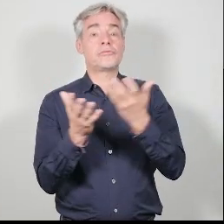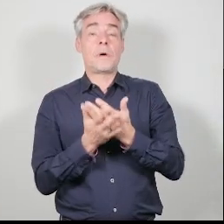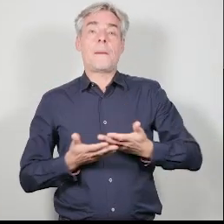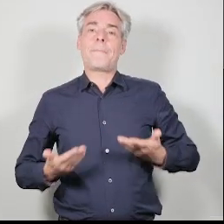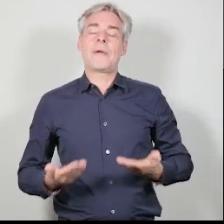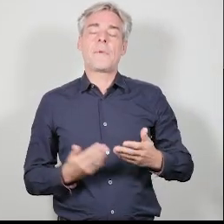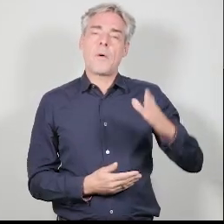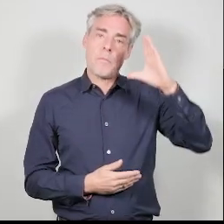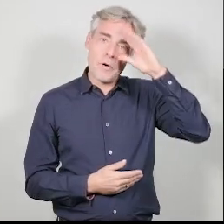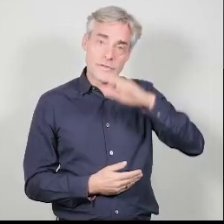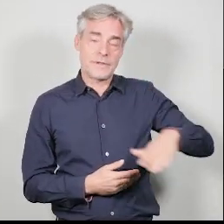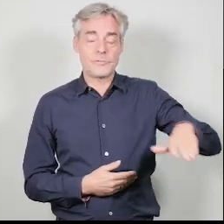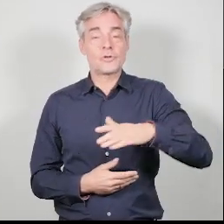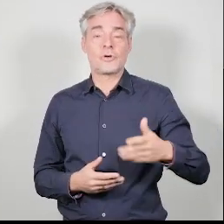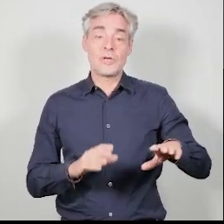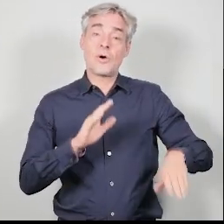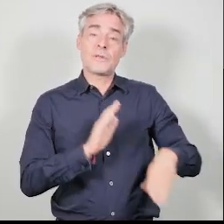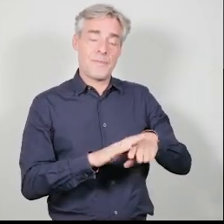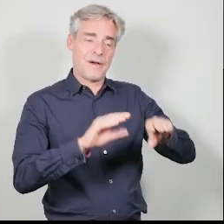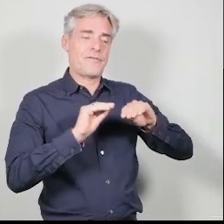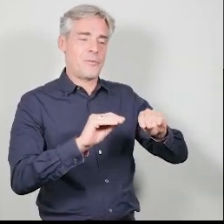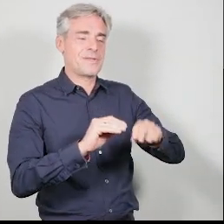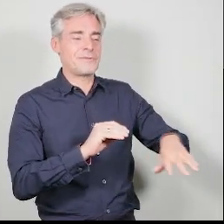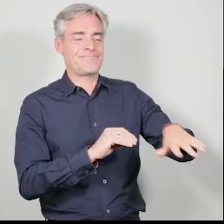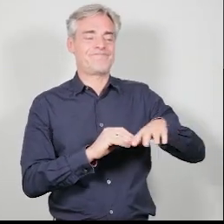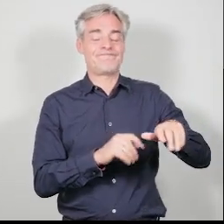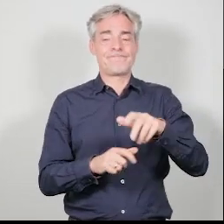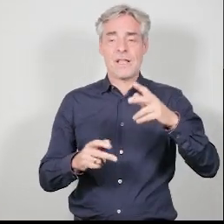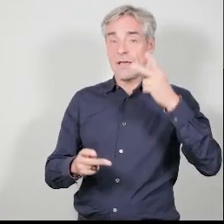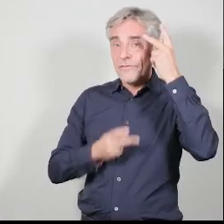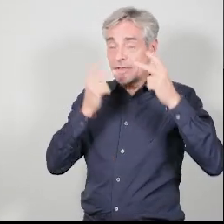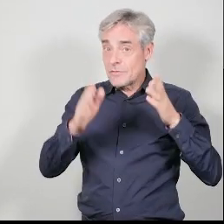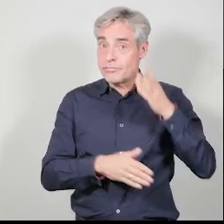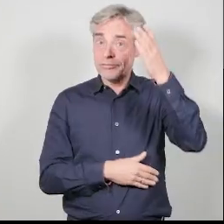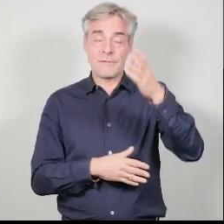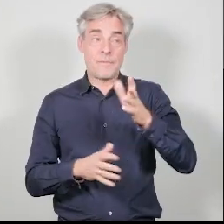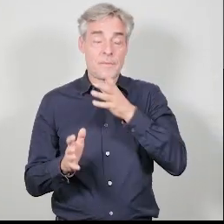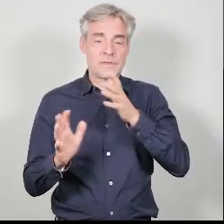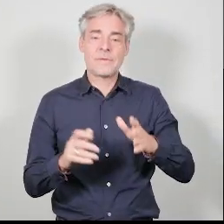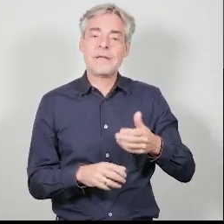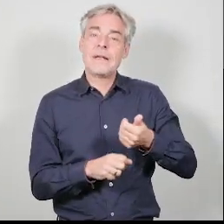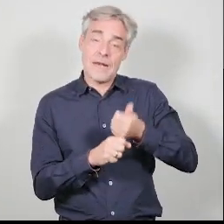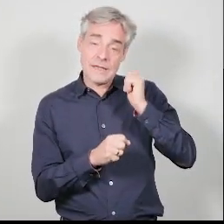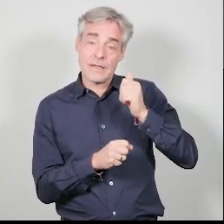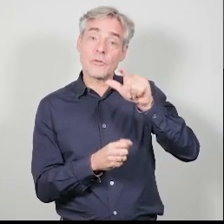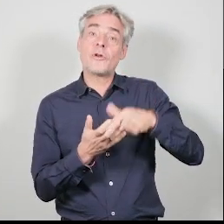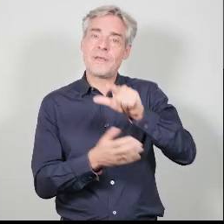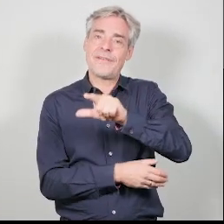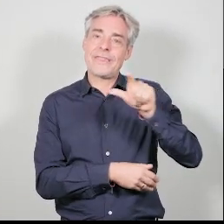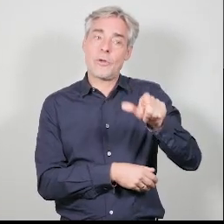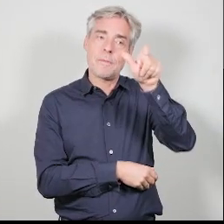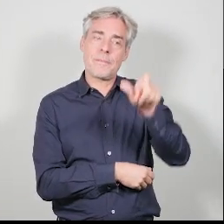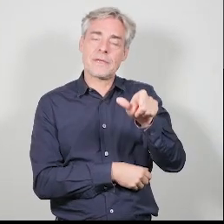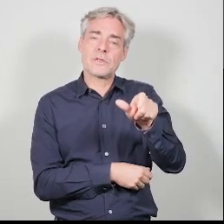aujourd'hui, force est de constater que leur formation initiale ne correspond pas toujours à cette vision renouvelée. Denis Piveteau nous avait beaucoup interpellés en 2022 lorsque, dans